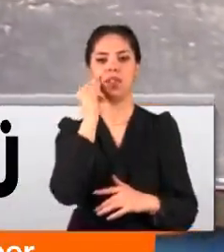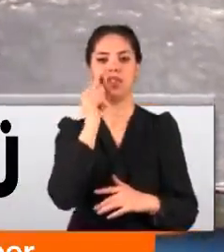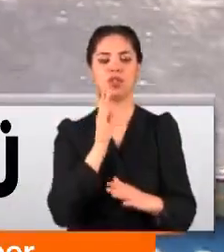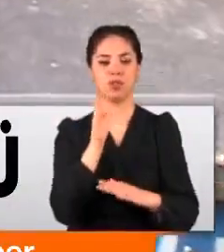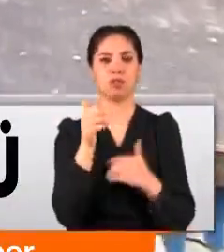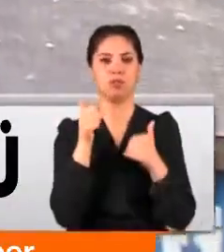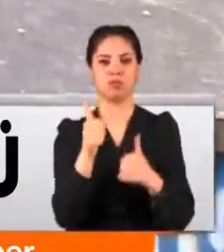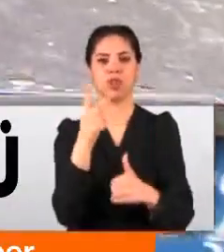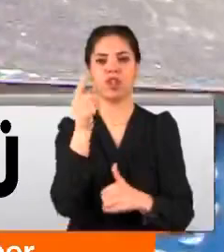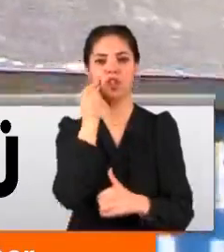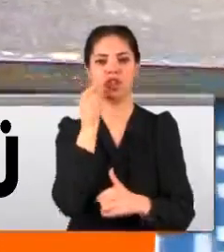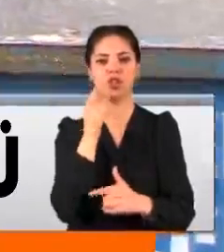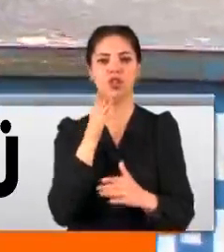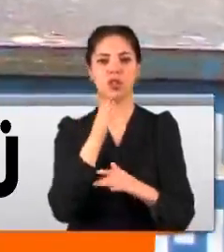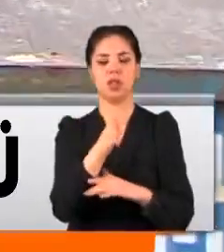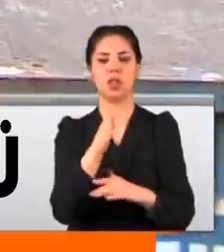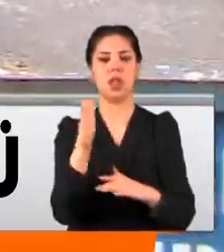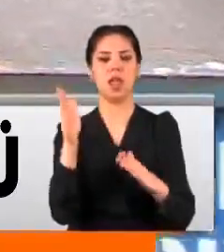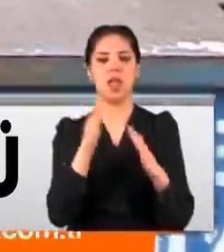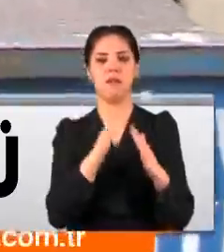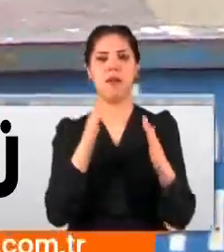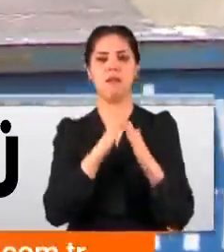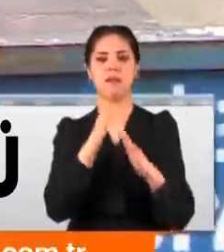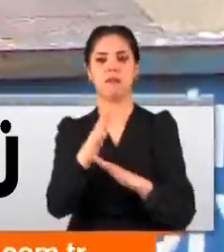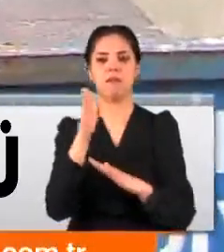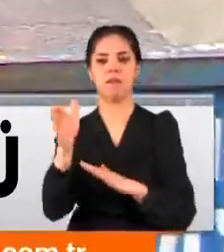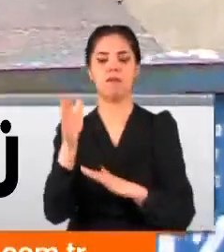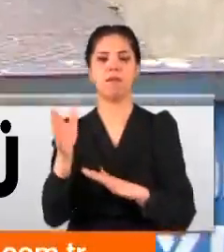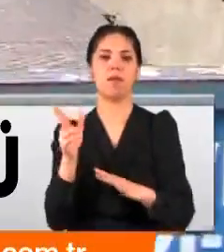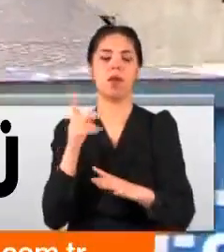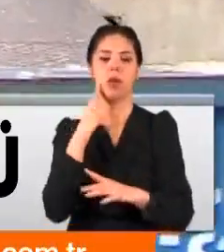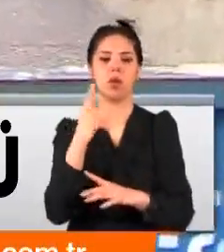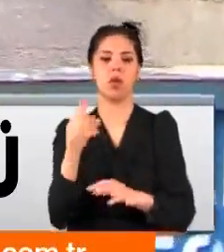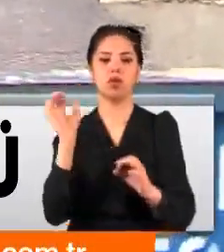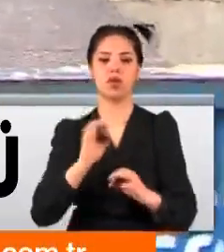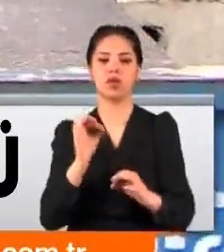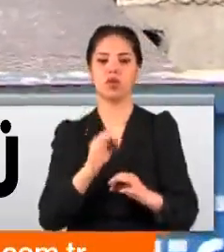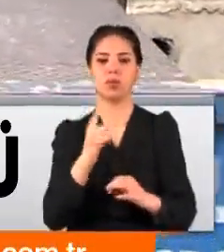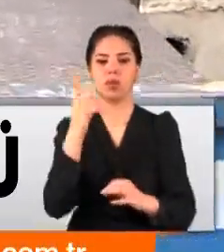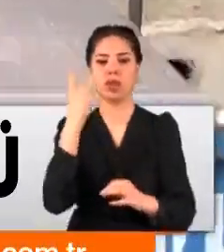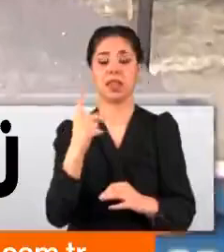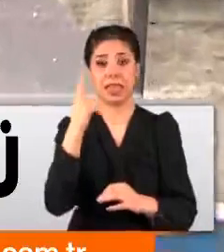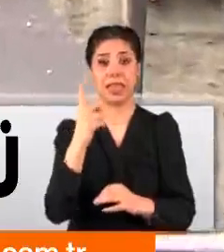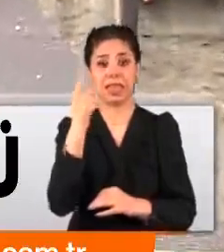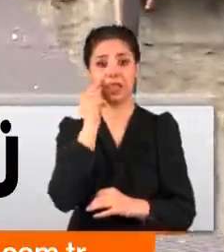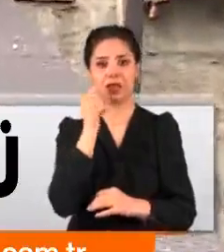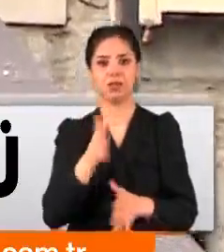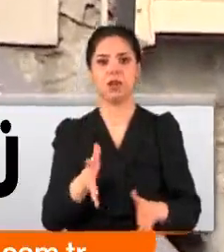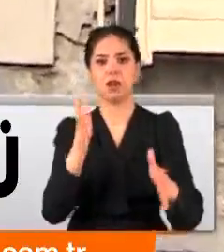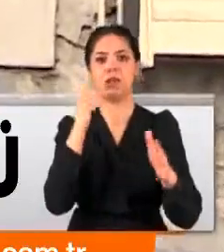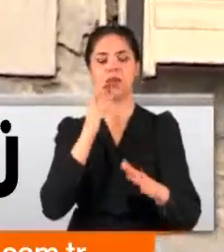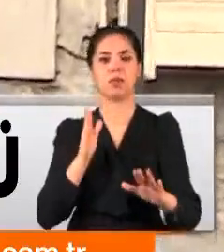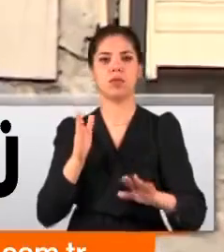kabul ediliyor ve o ikişer kişiler de daire daire yani sıra ile içeriye alınıyor. Bakın şu anda ilk 2 kişi apartmana